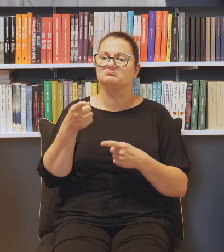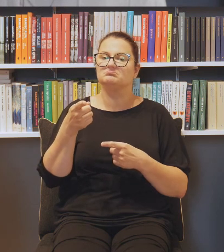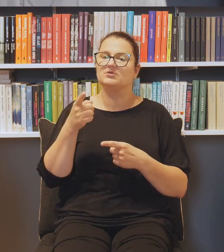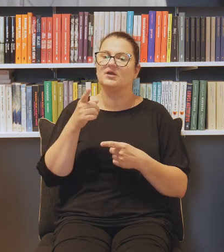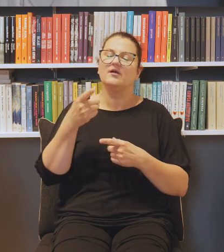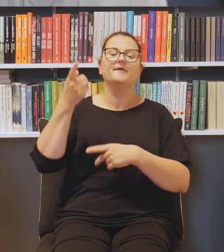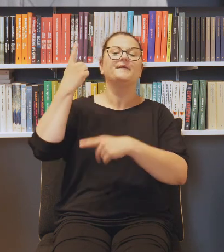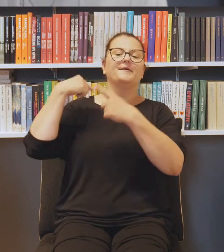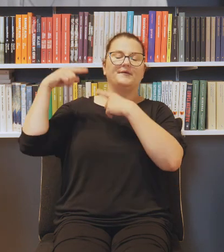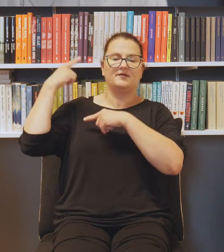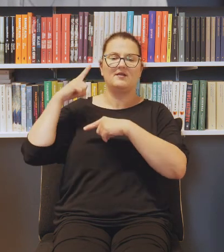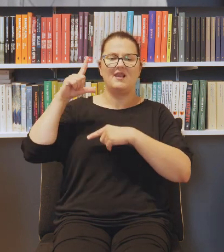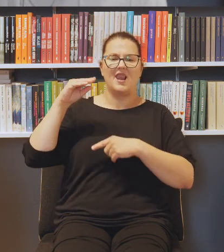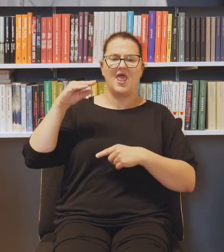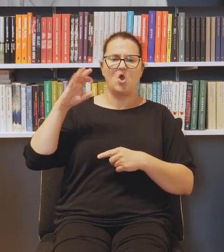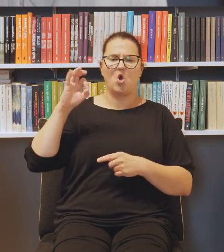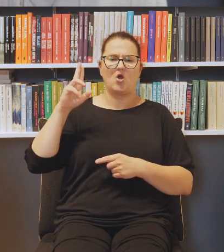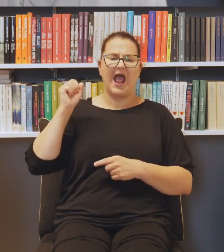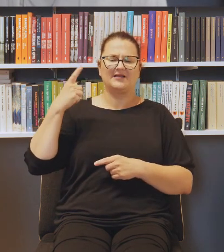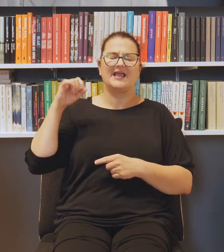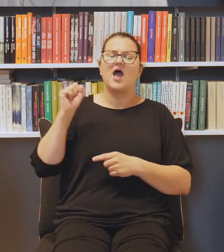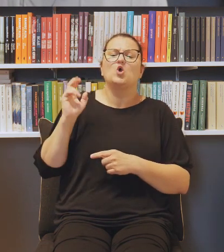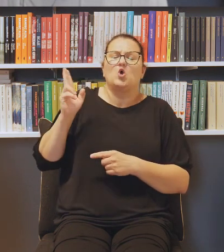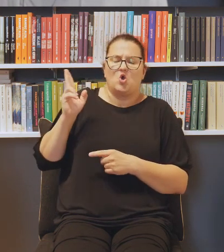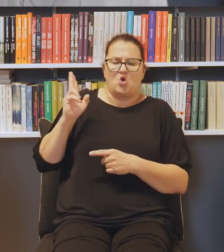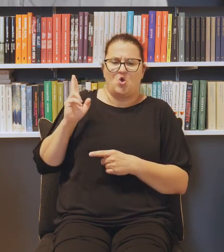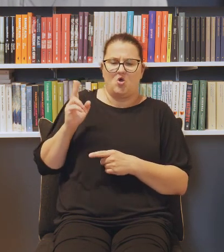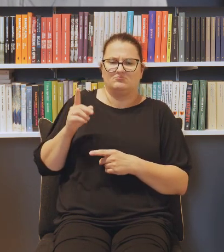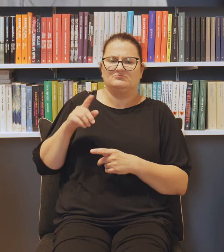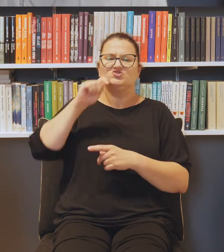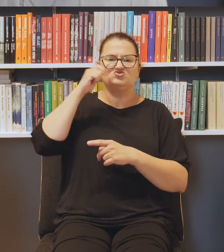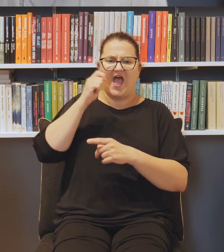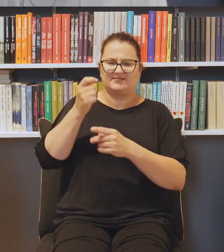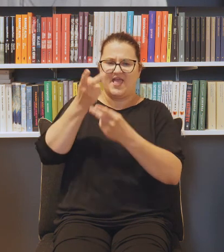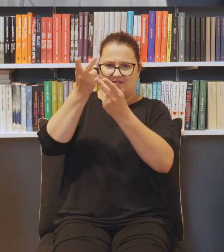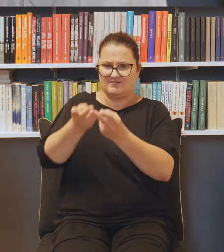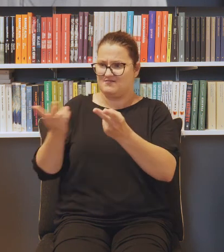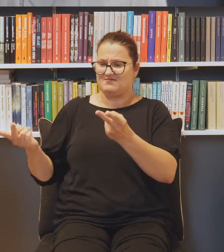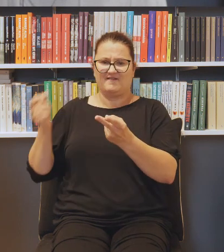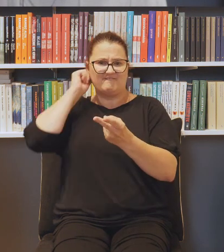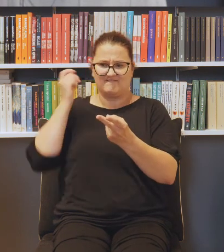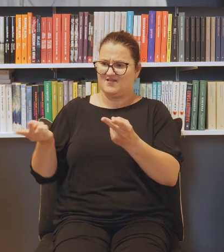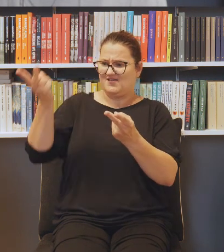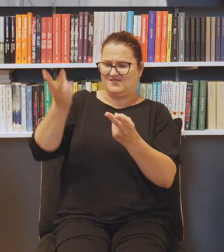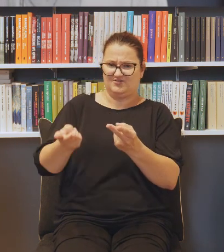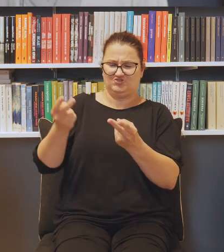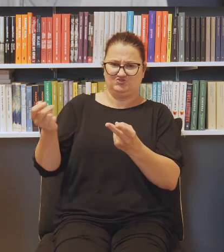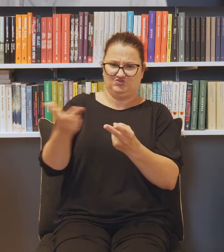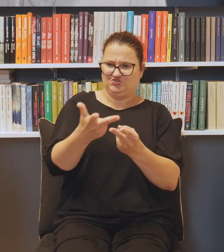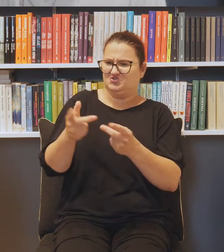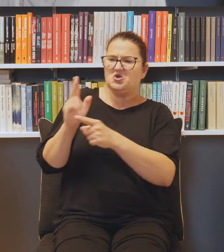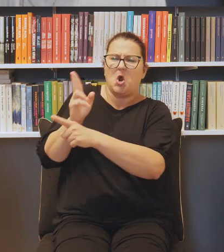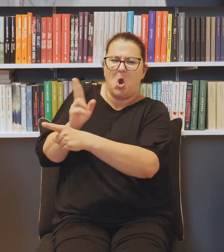jego przodkini Leokadia, która leży z jego dziadkami na cmentarzu i przeprowadza takie dziwaczne